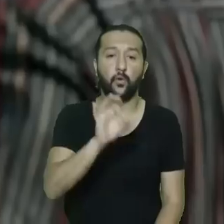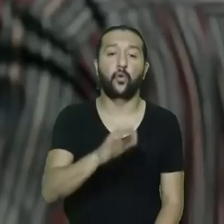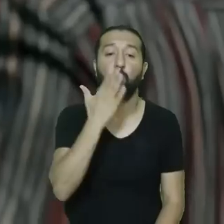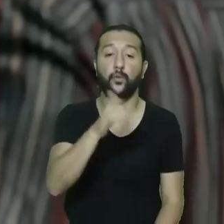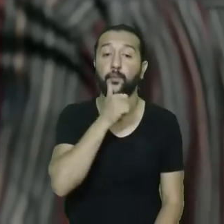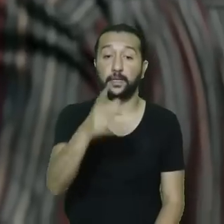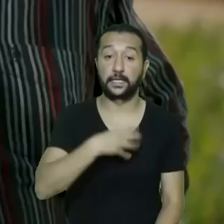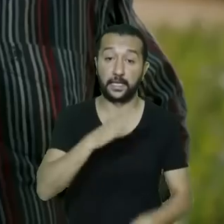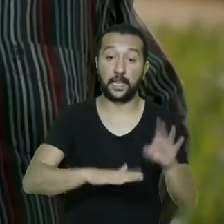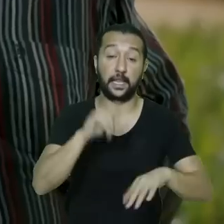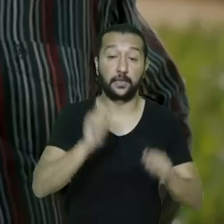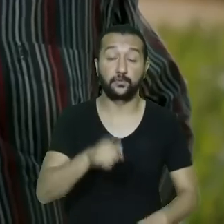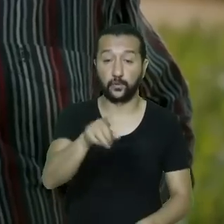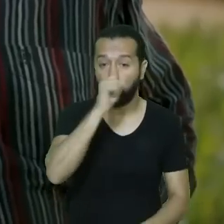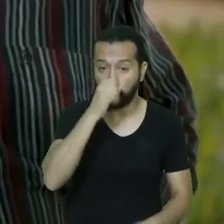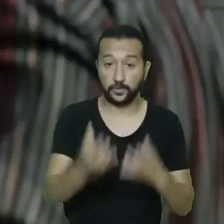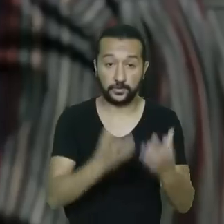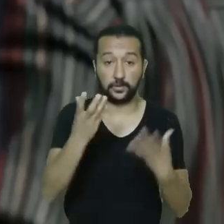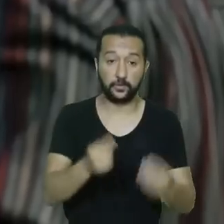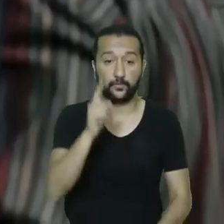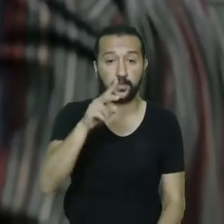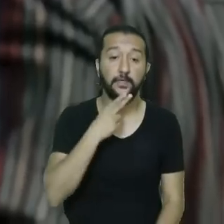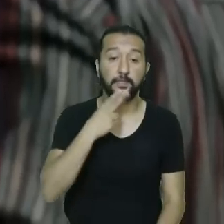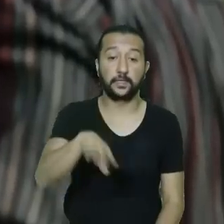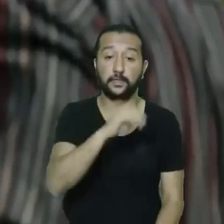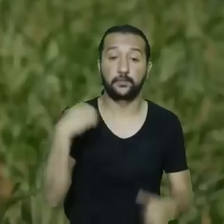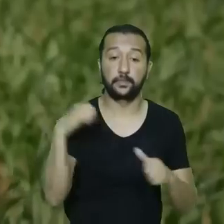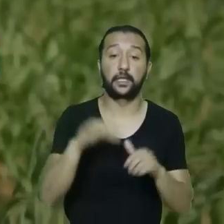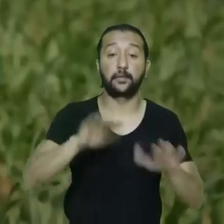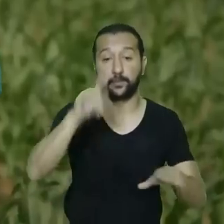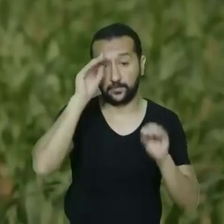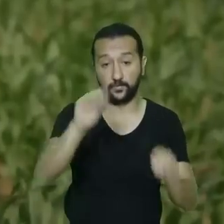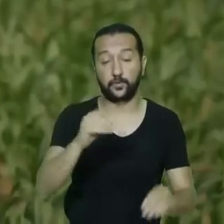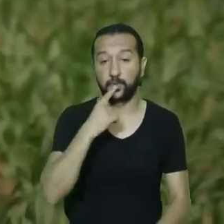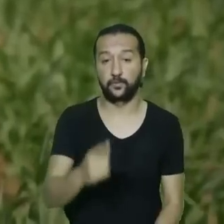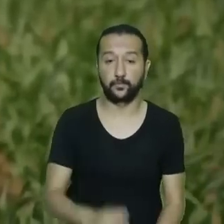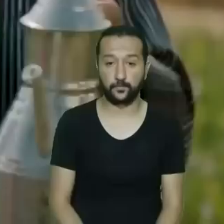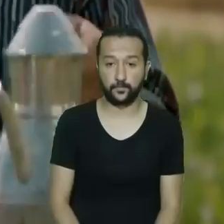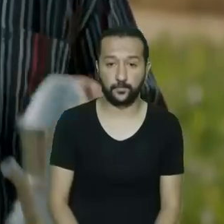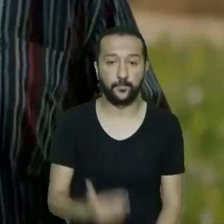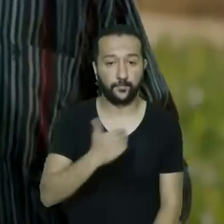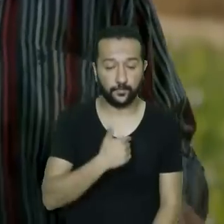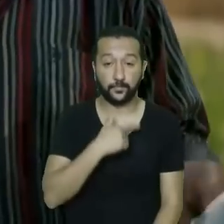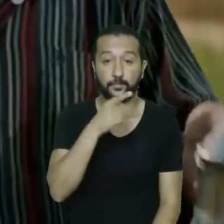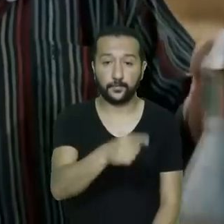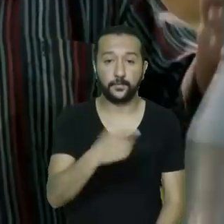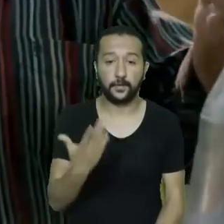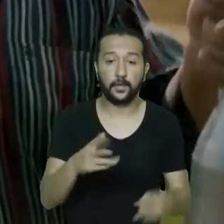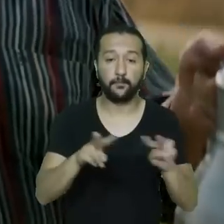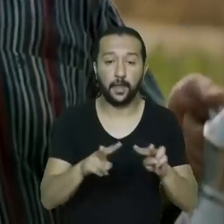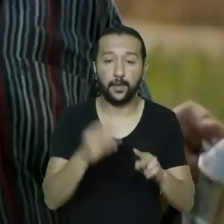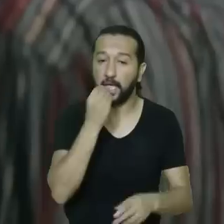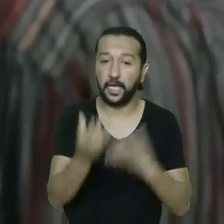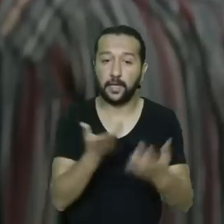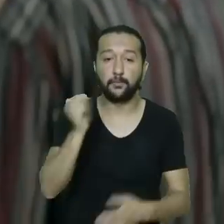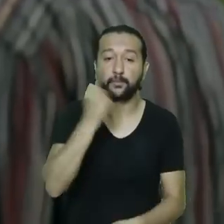baba. Kendin yapacaksın. Odun ateşinde pişecek. Vallahi kızlar bir daha gelmezler. Bak ben seni neyi veririm. ben menemenden